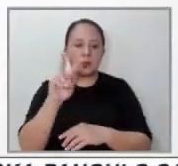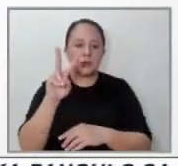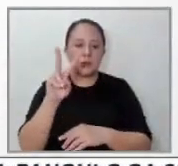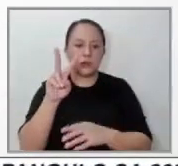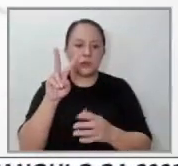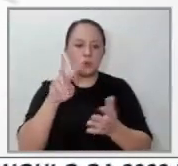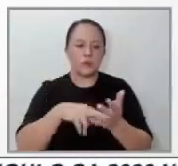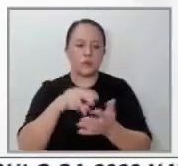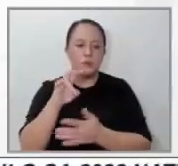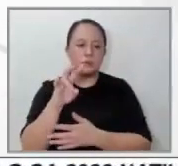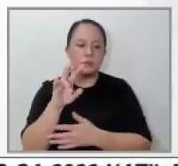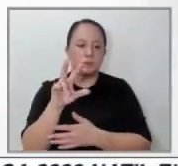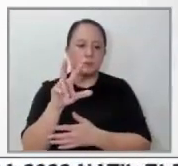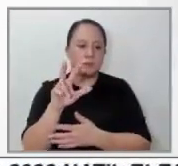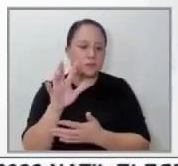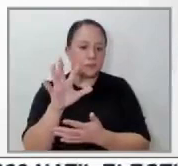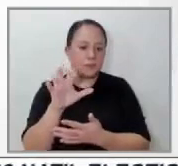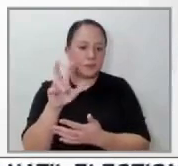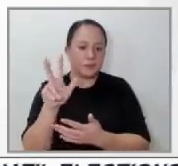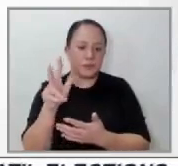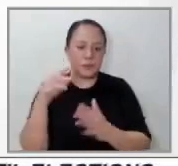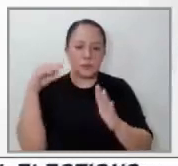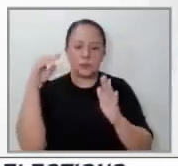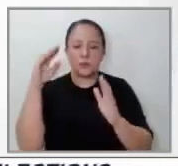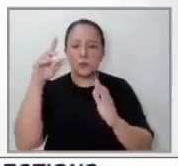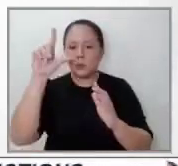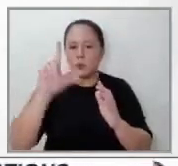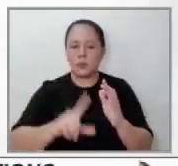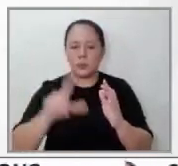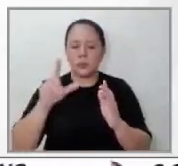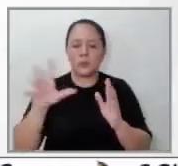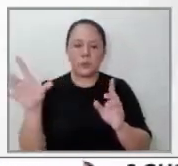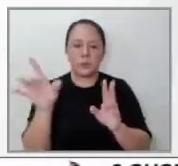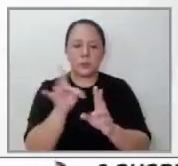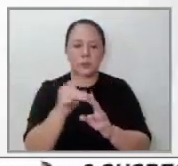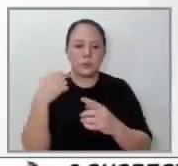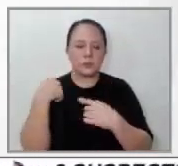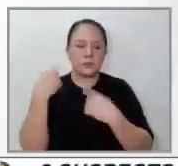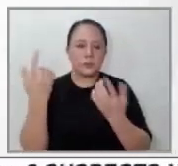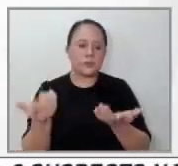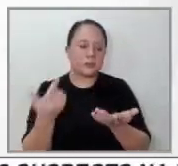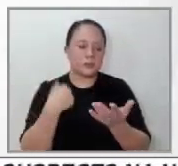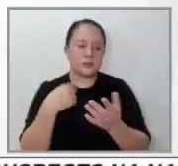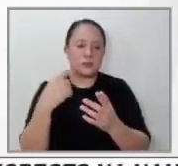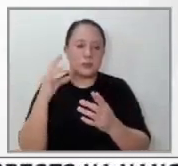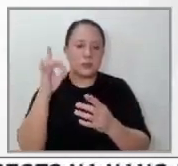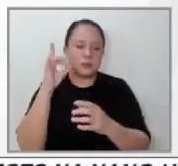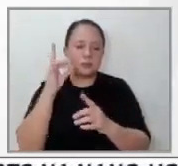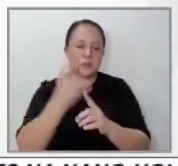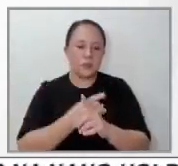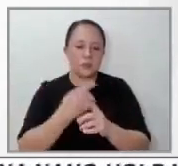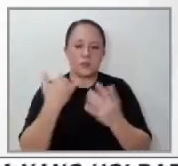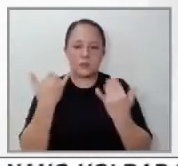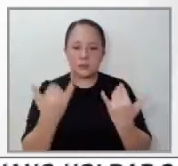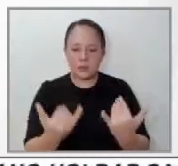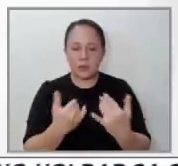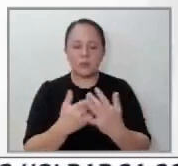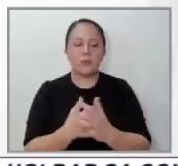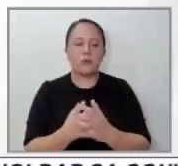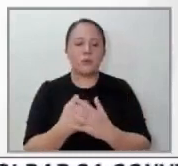kaso kahapon. Ito na ang pinakamababang bilang ng mga nahawaan ng sakit sa nakalipas na 8 buwan. Dahil po dito, umabot na